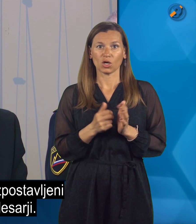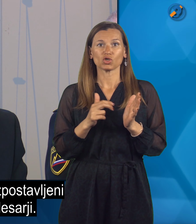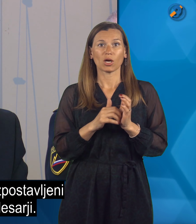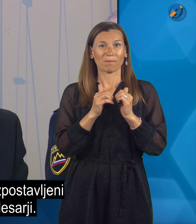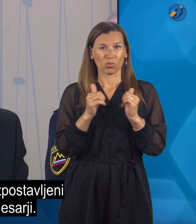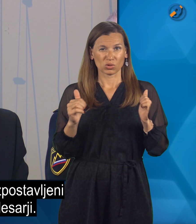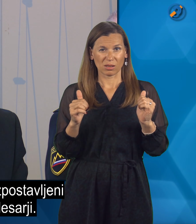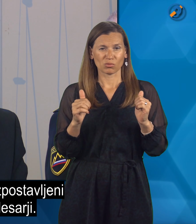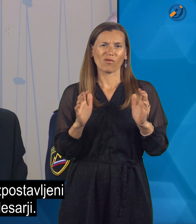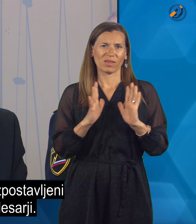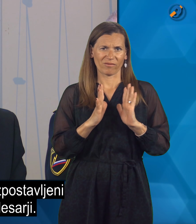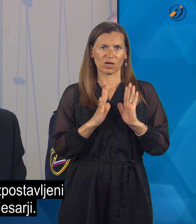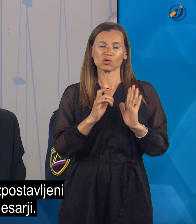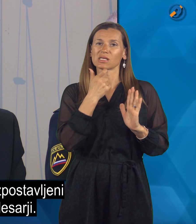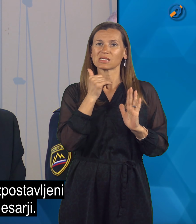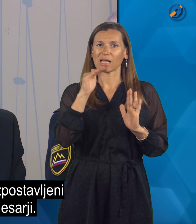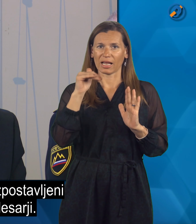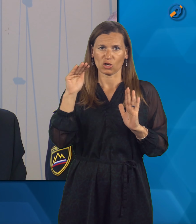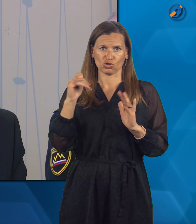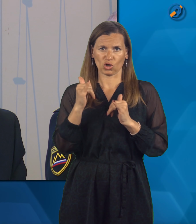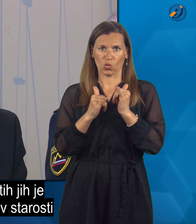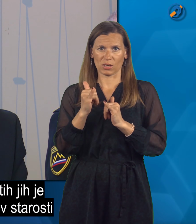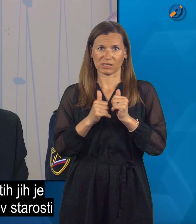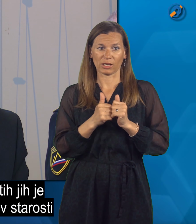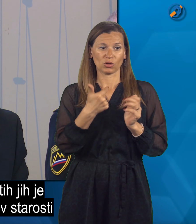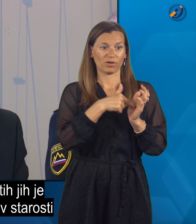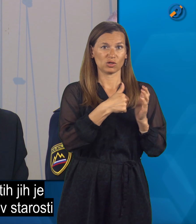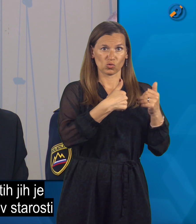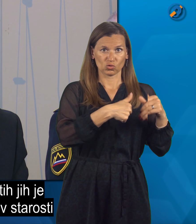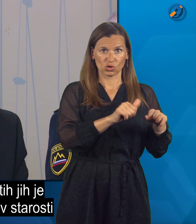Predvsem izpostavljeni so starejši kolesarji. V obdobju